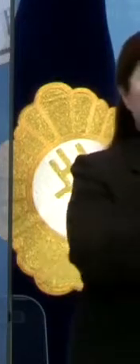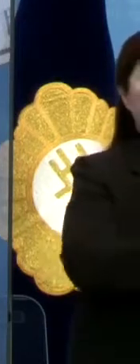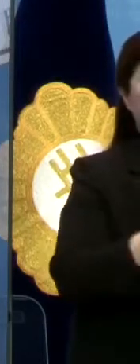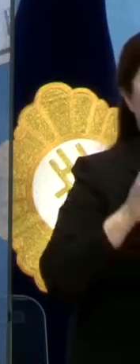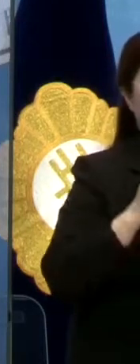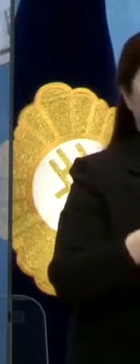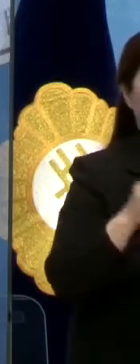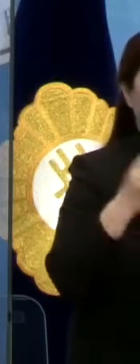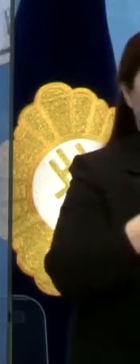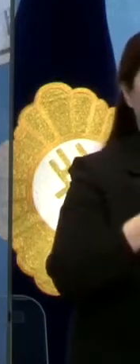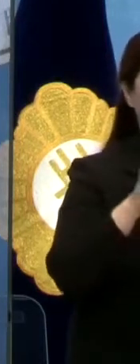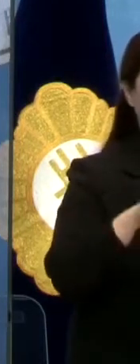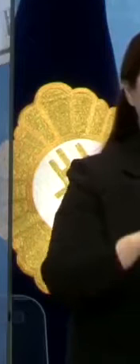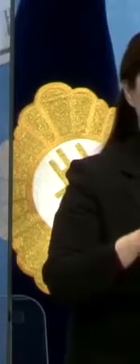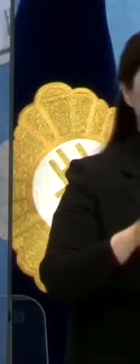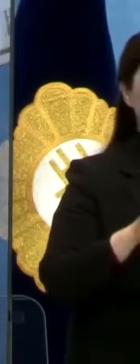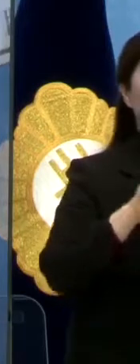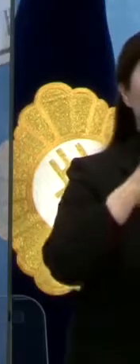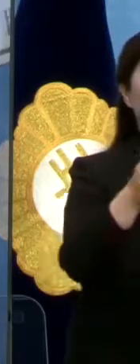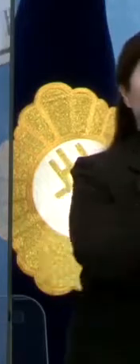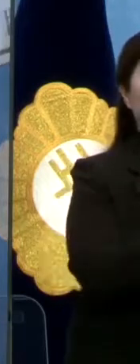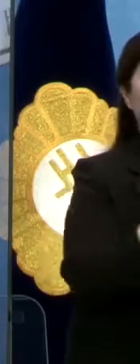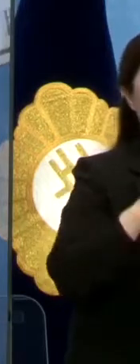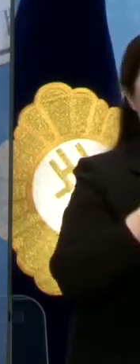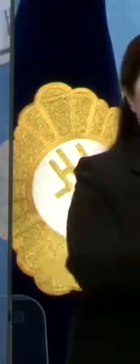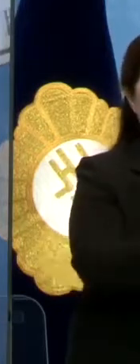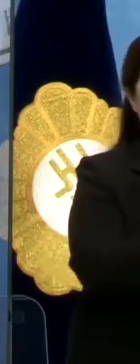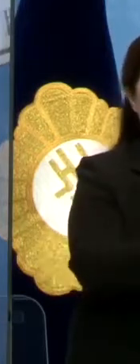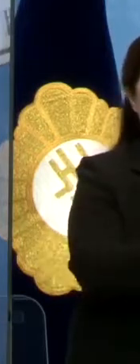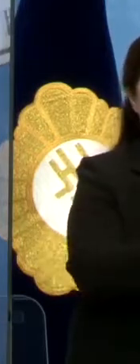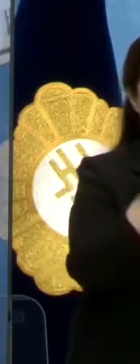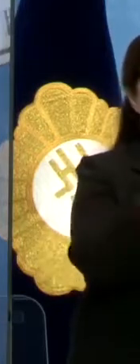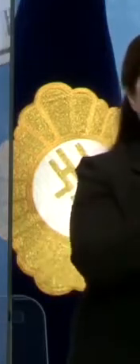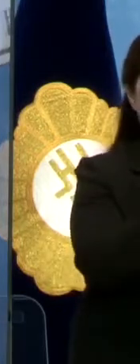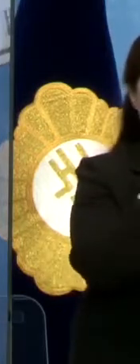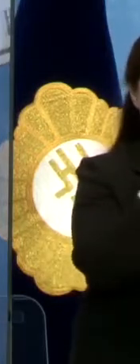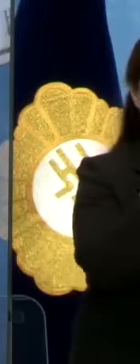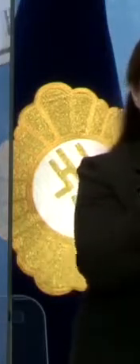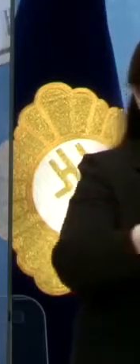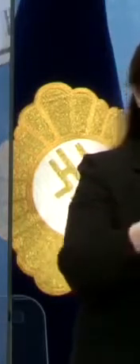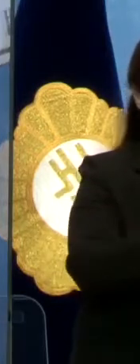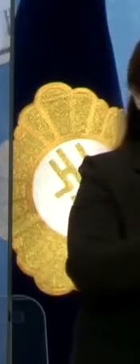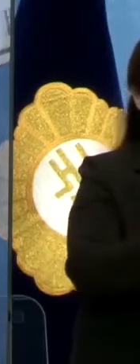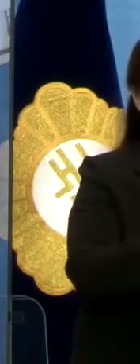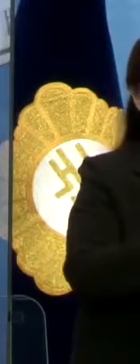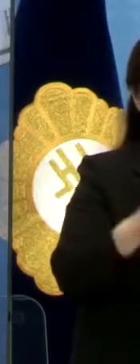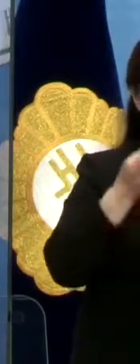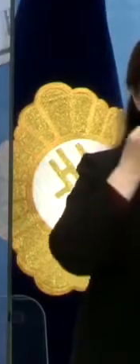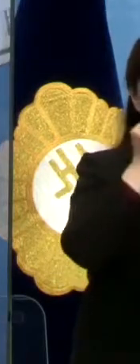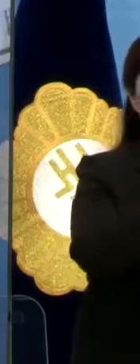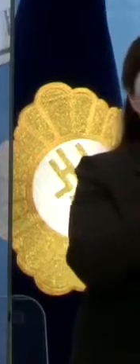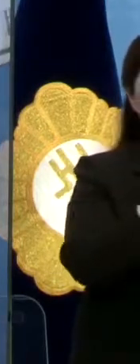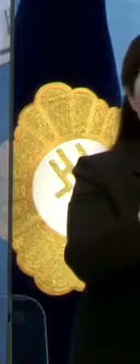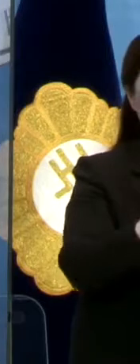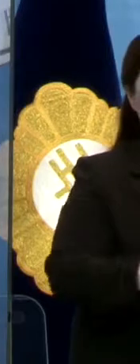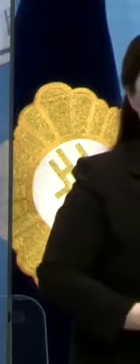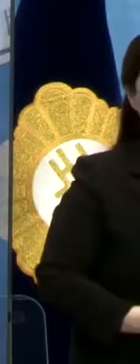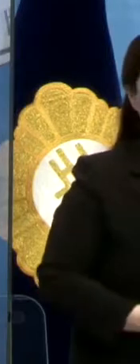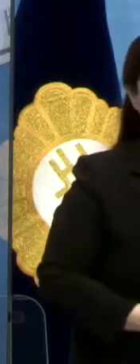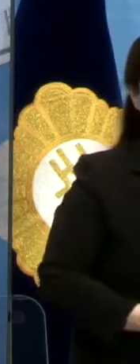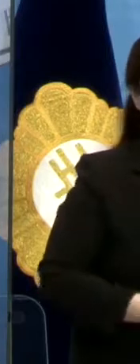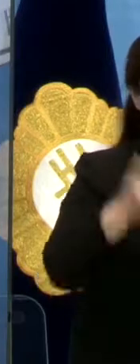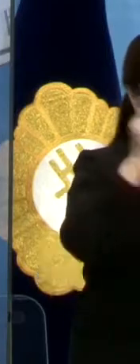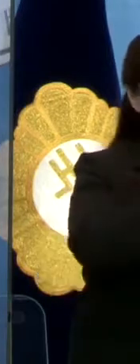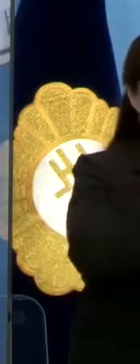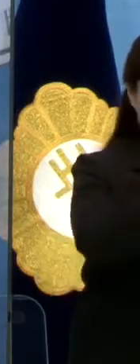이분들의 노벨평화상 수상을 위해서 함께 많은 의원들과 노력하겠습니다. 특히 노벨평화상 운동을 직접 추진해 보신